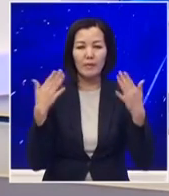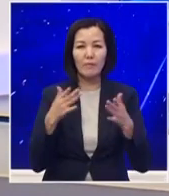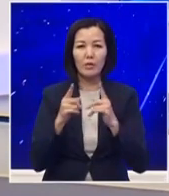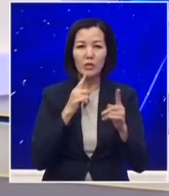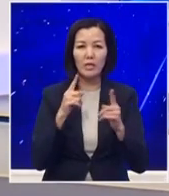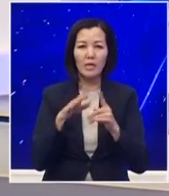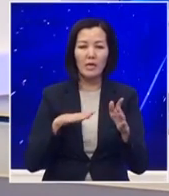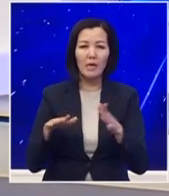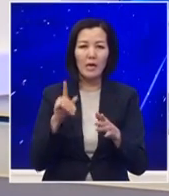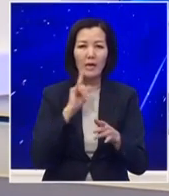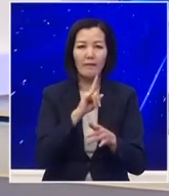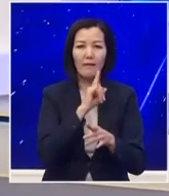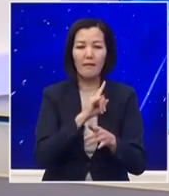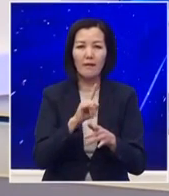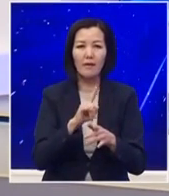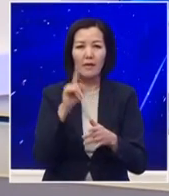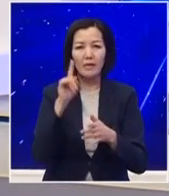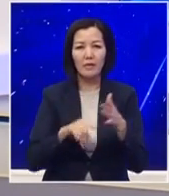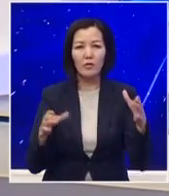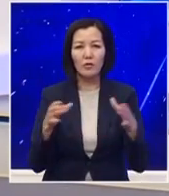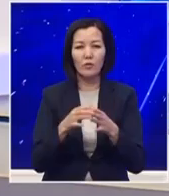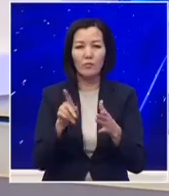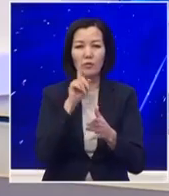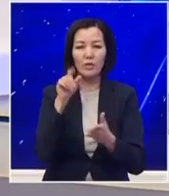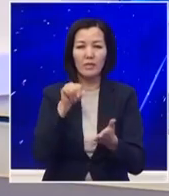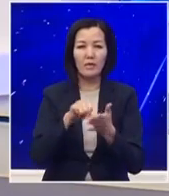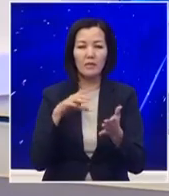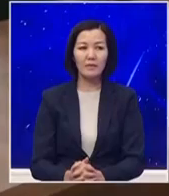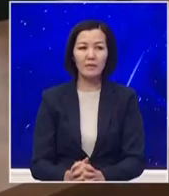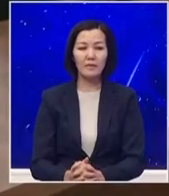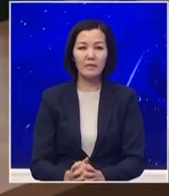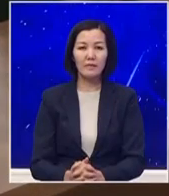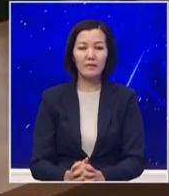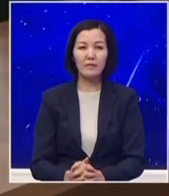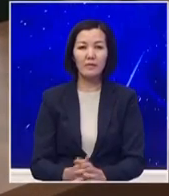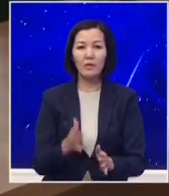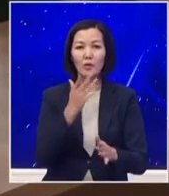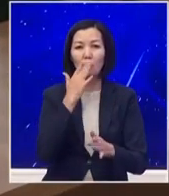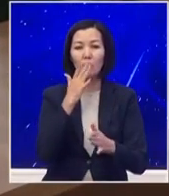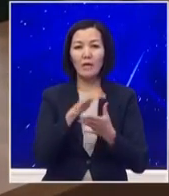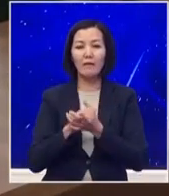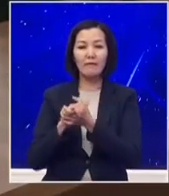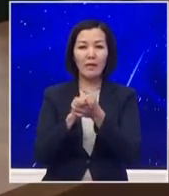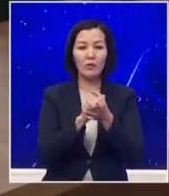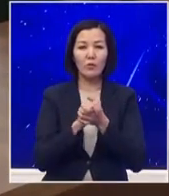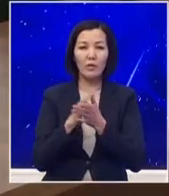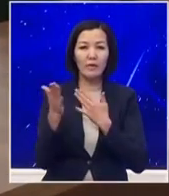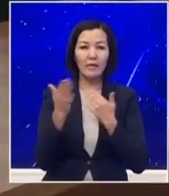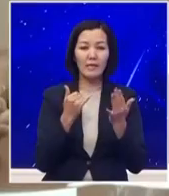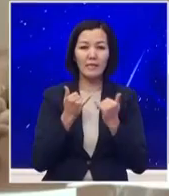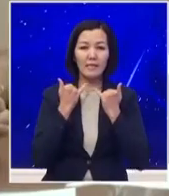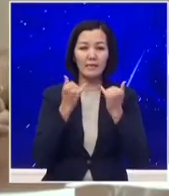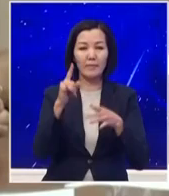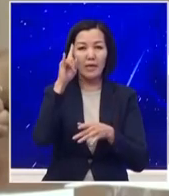аймақтарға аналар кеңесі мен діни ұйымдар өкілдері жастар қатысты. Ұлтаралық тұрақтылық, татулық пен келісім